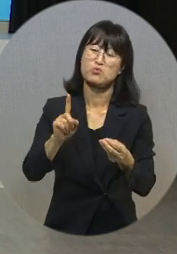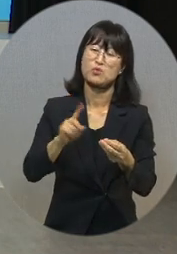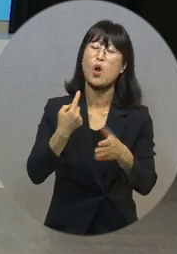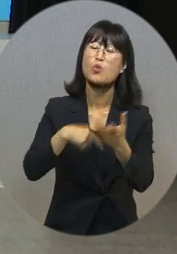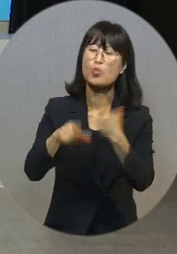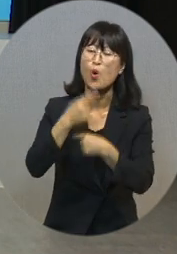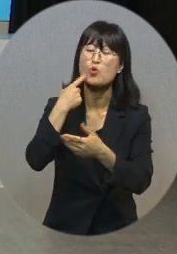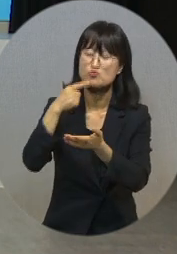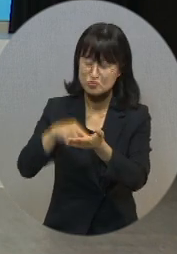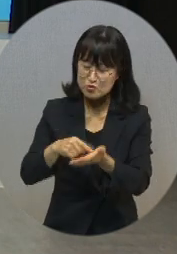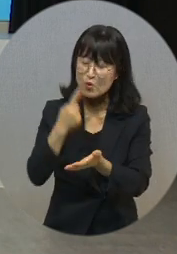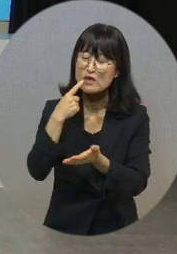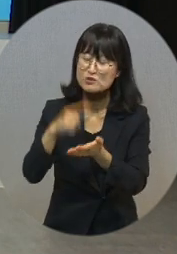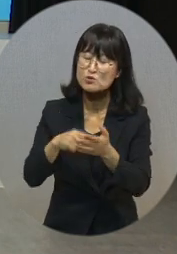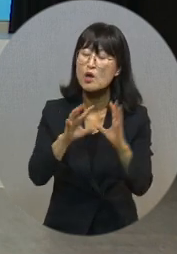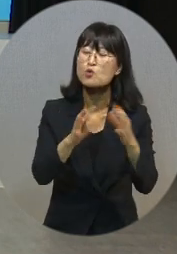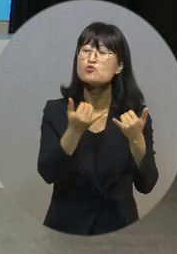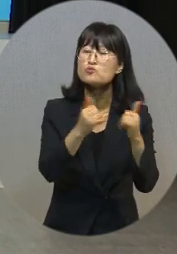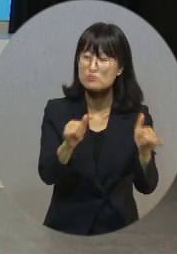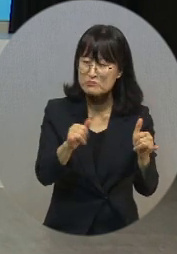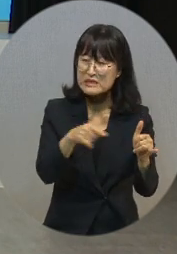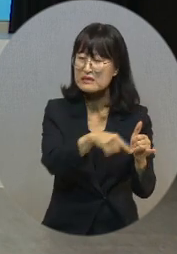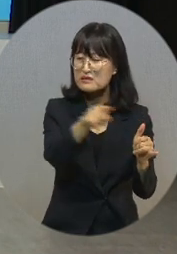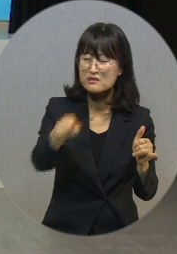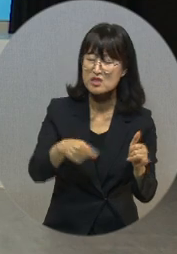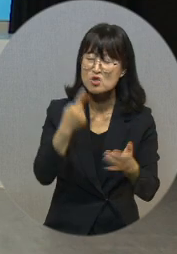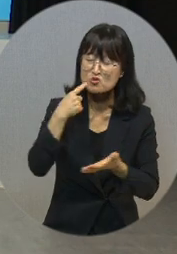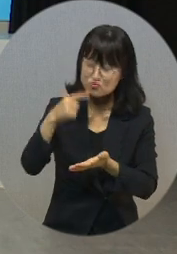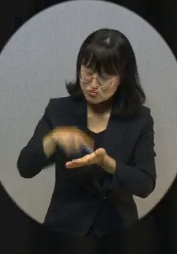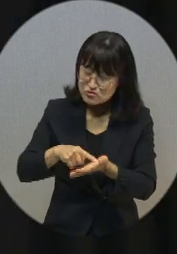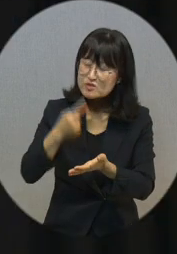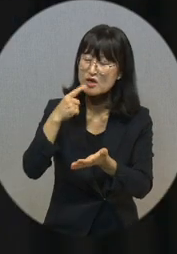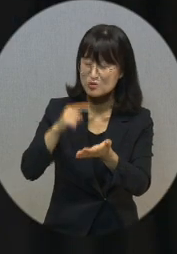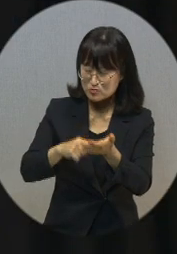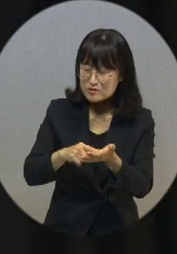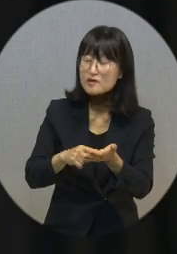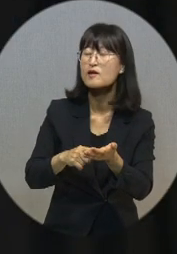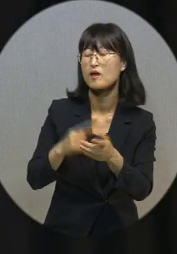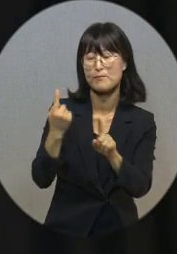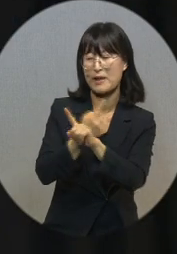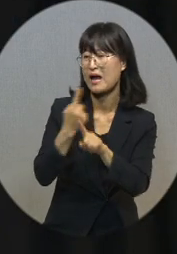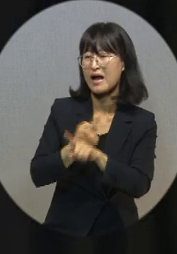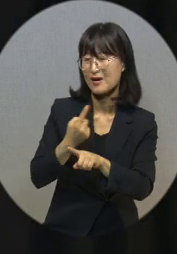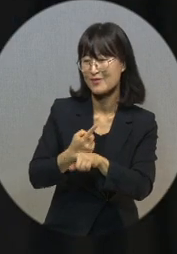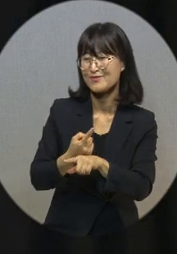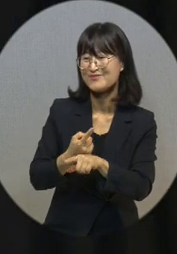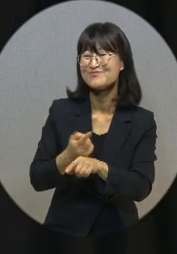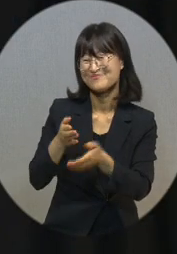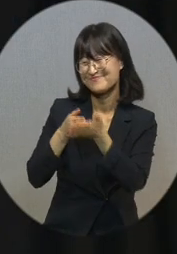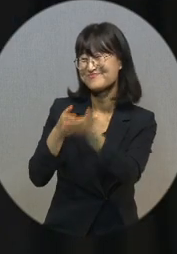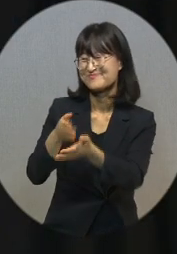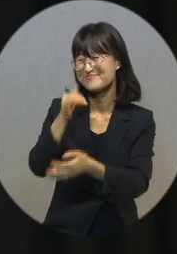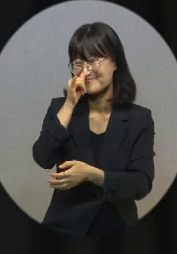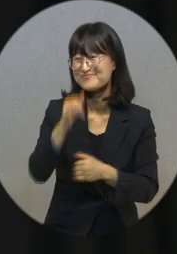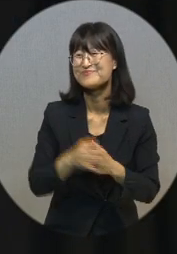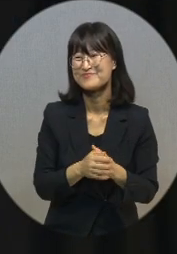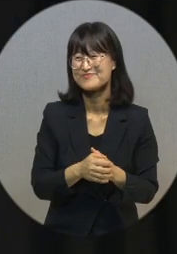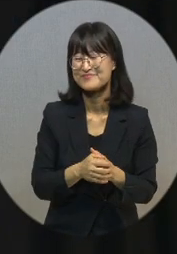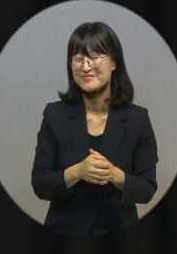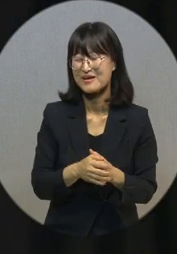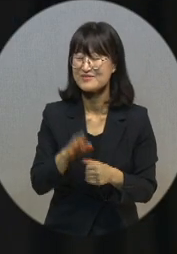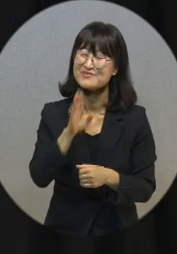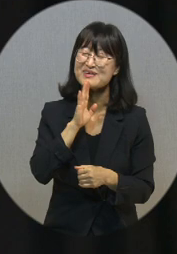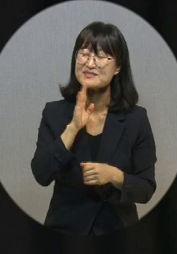쉽게 풀어서 국민들께 설명드릴 수 있는 용어로 바꿔서 그런 부분들을 제가 같이 하고 있습니다. 그래서 보좌진